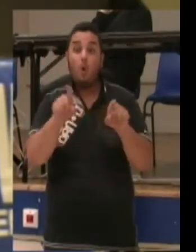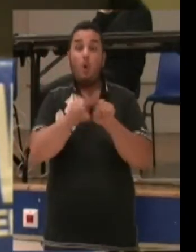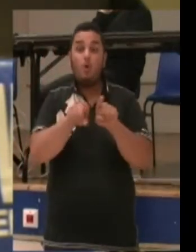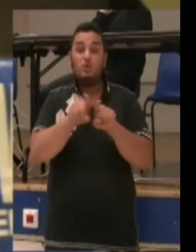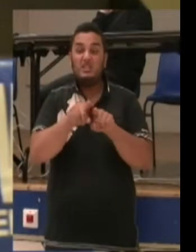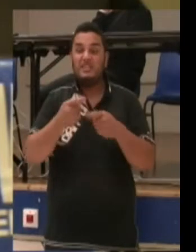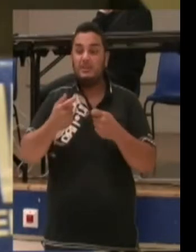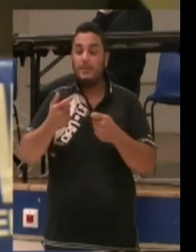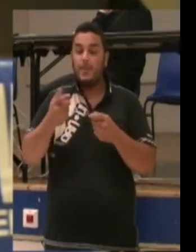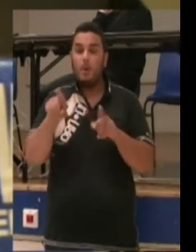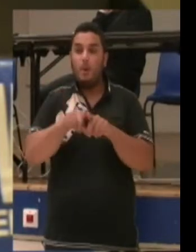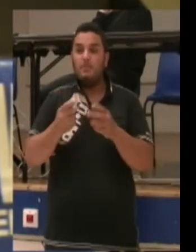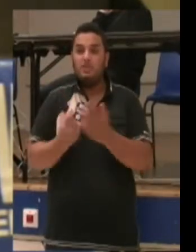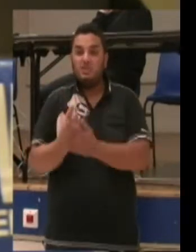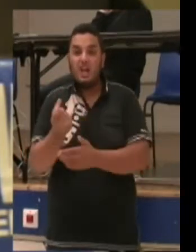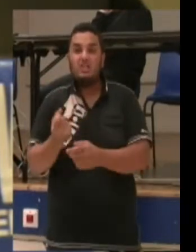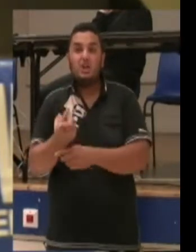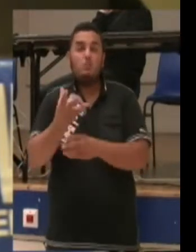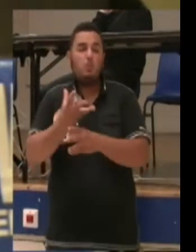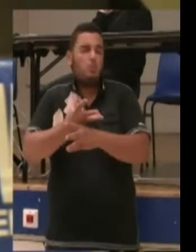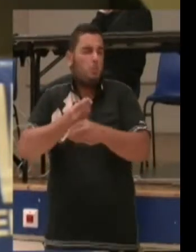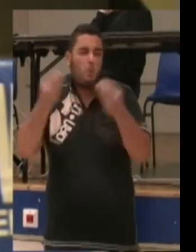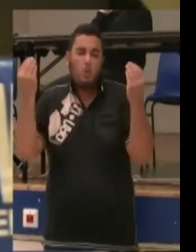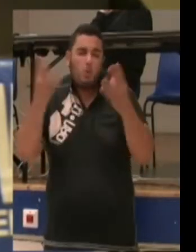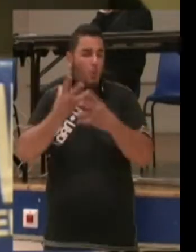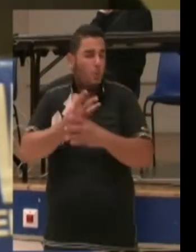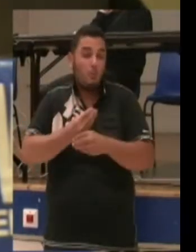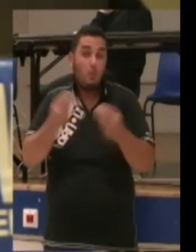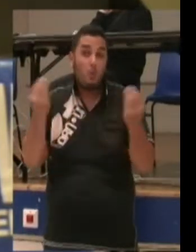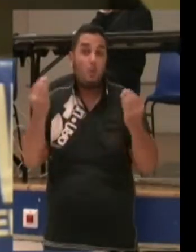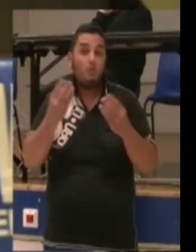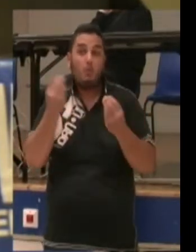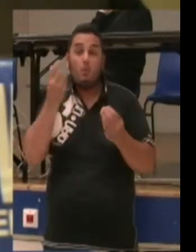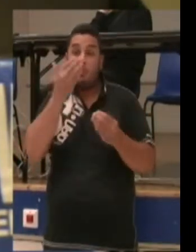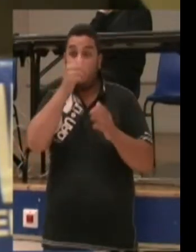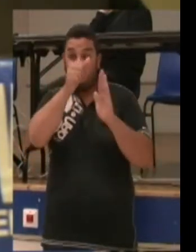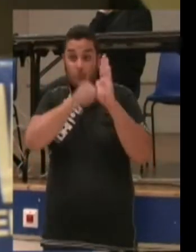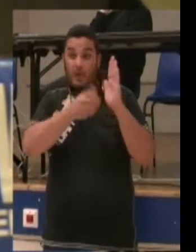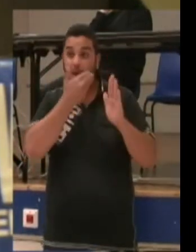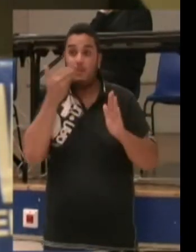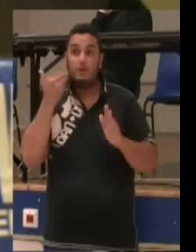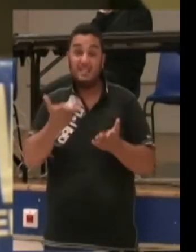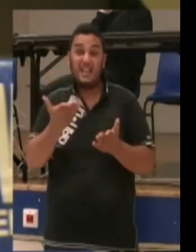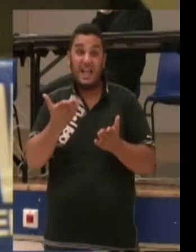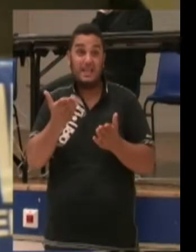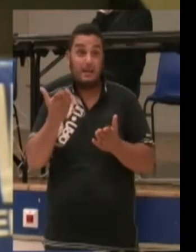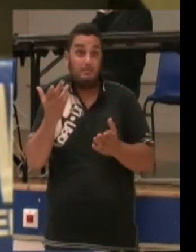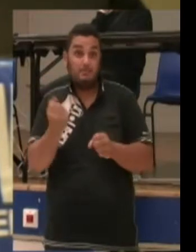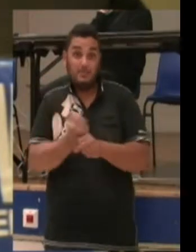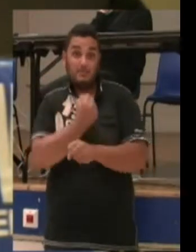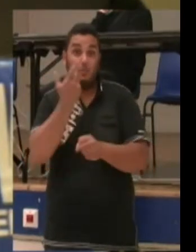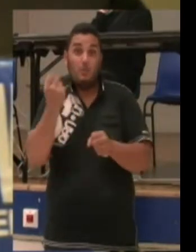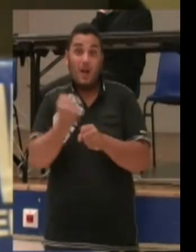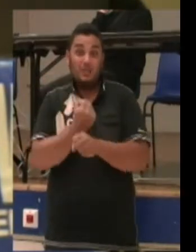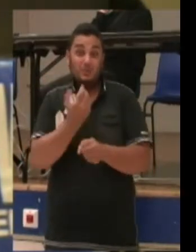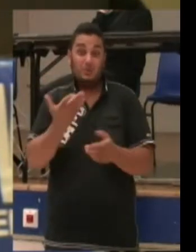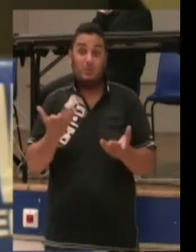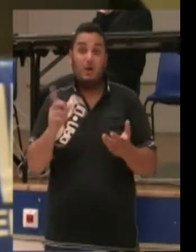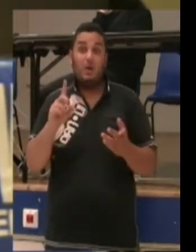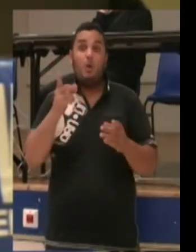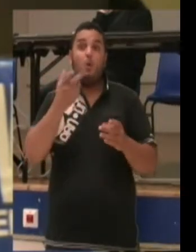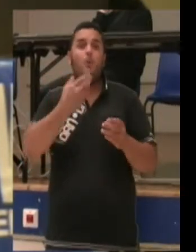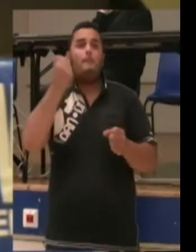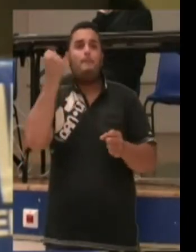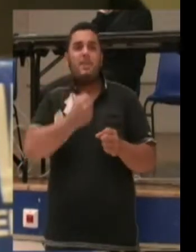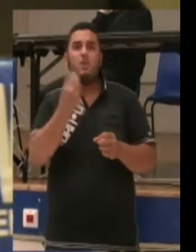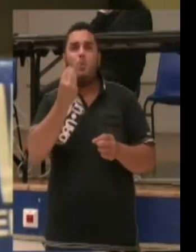gaspillage, c'était dans les pays du Golfe, est catastrophique. Et je pense que nous, ici, en France, on n'échappe pas à la règle. Et